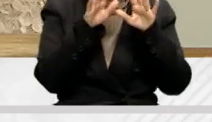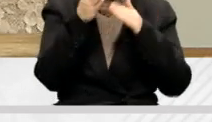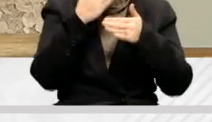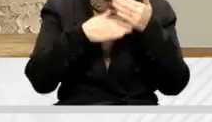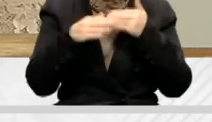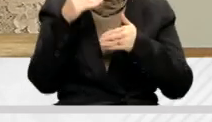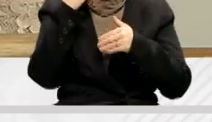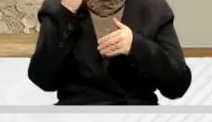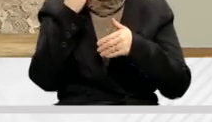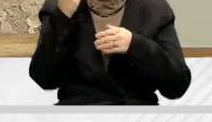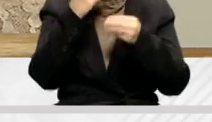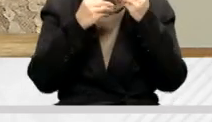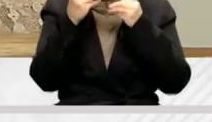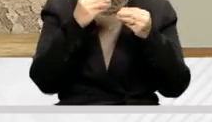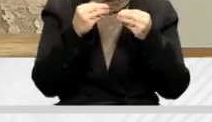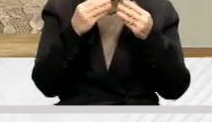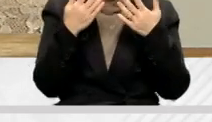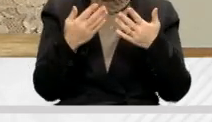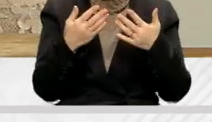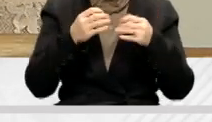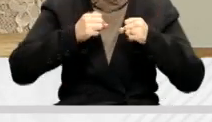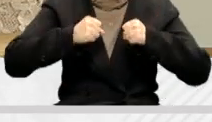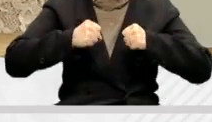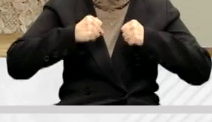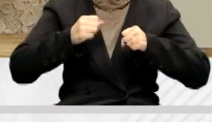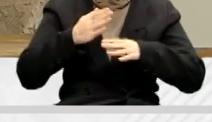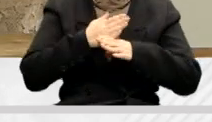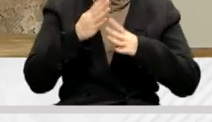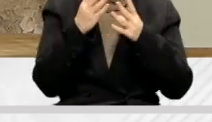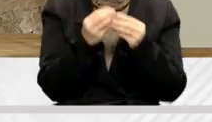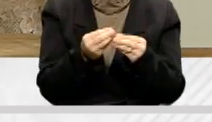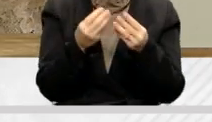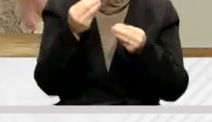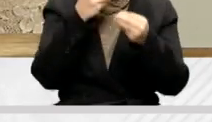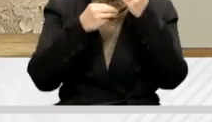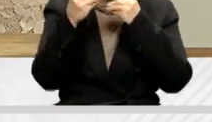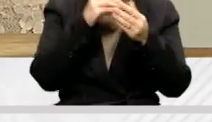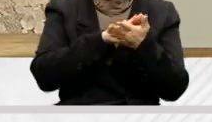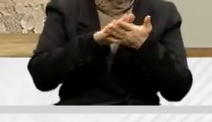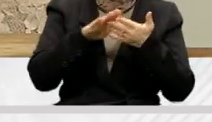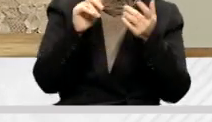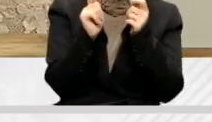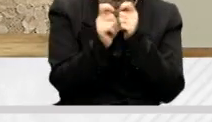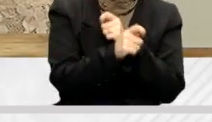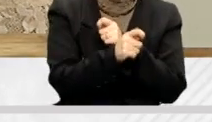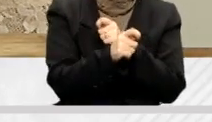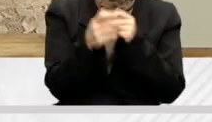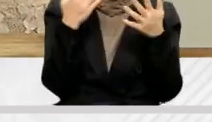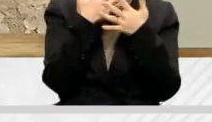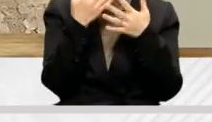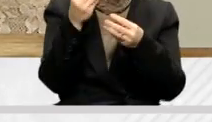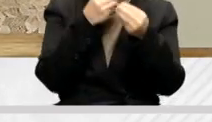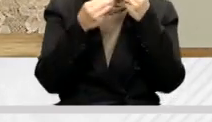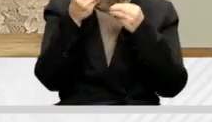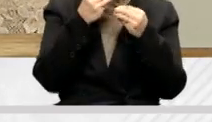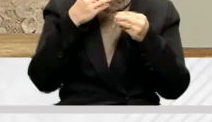gece uykusuzluğu tekrar ediyor ve ertesi gün yine aynı şekilde. Eğer beslenme düzenimizi değiştirirsek gece yeme ataklarının da önüne geçebiliriz.